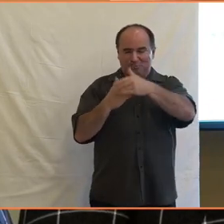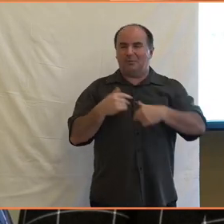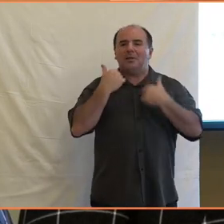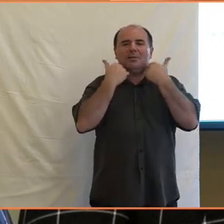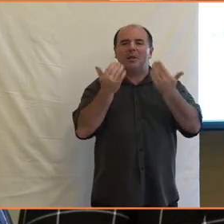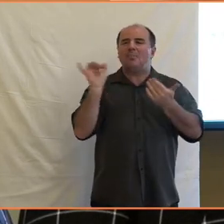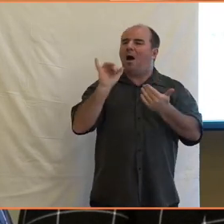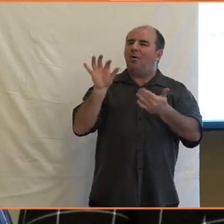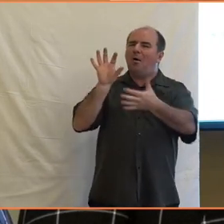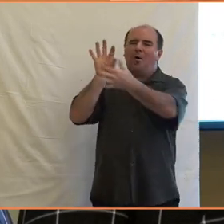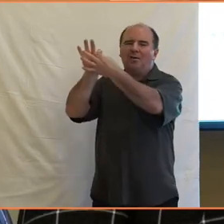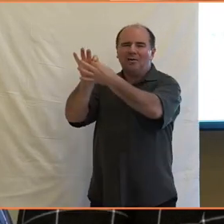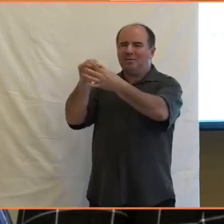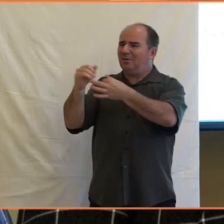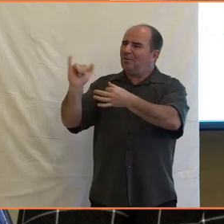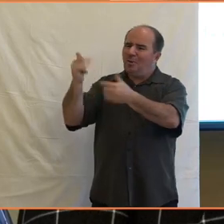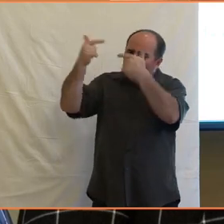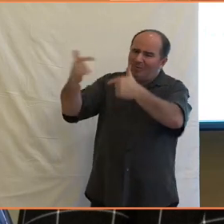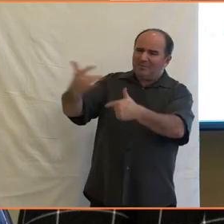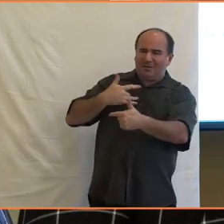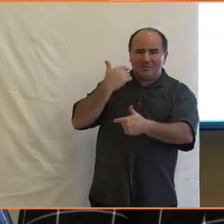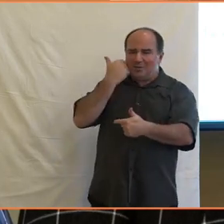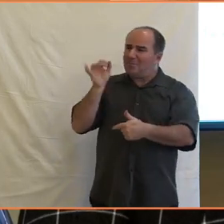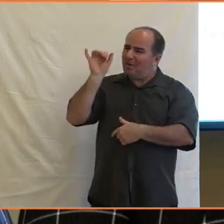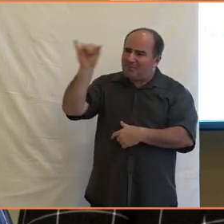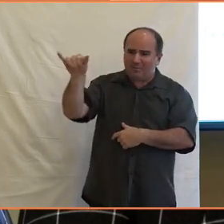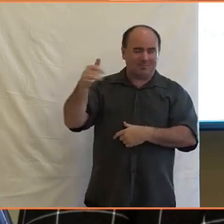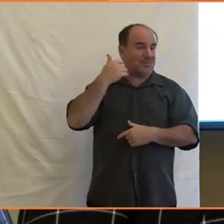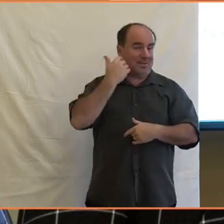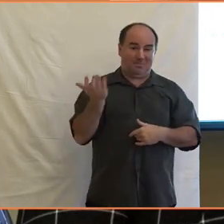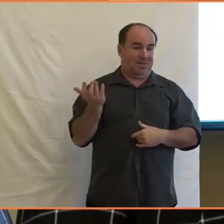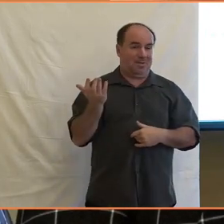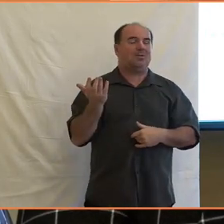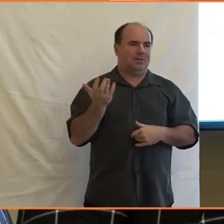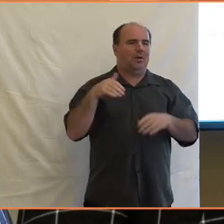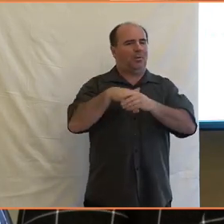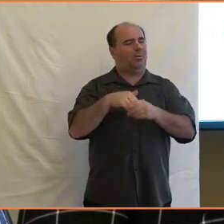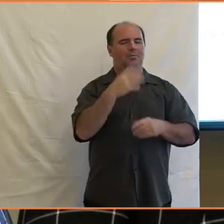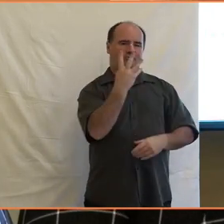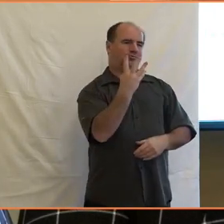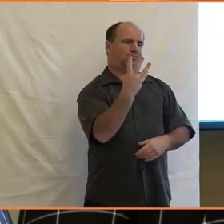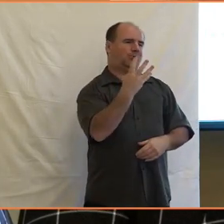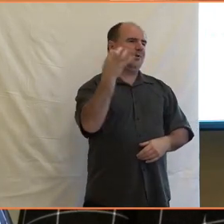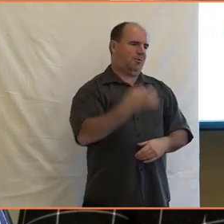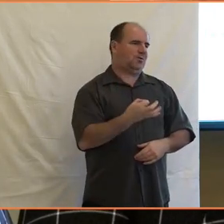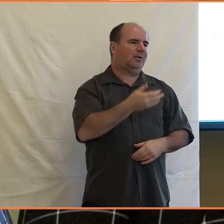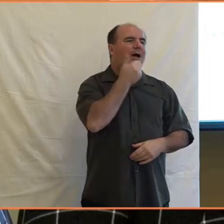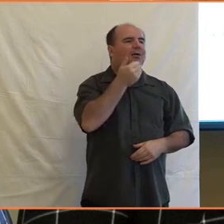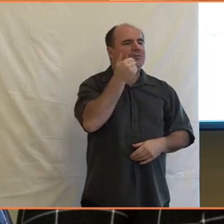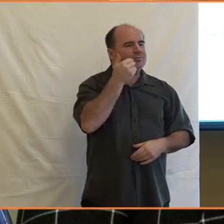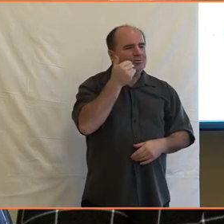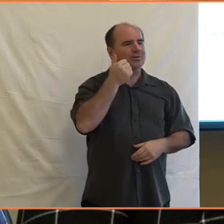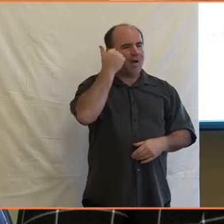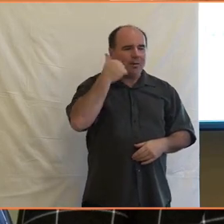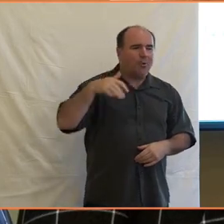starších dat, která já si myslím, že ta dynamika není zas tak výrazná, aby se změnila, tak se jednalo o 4% české populace dospělí.